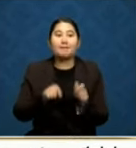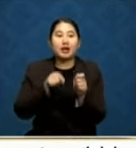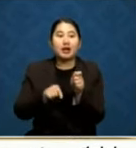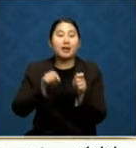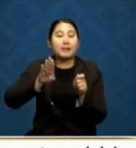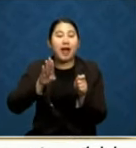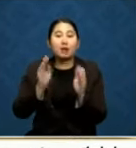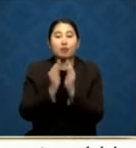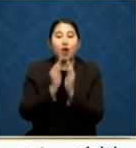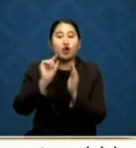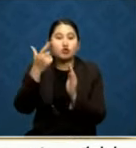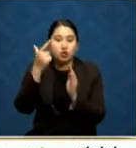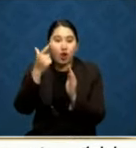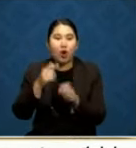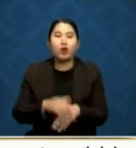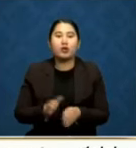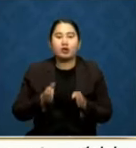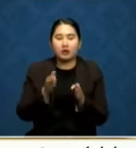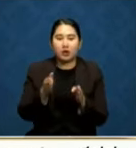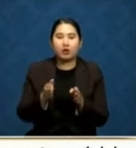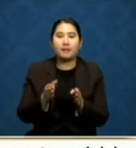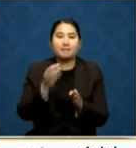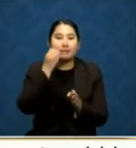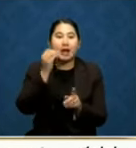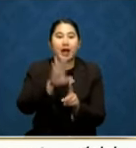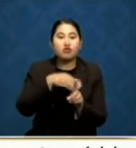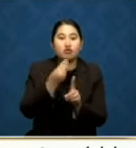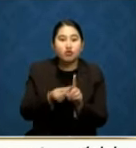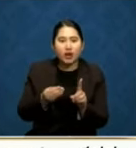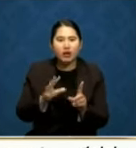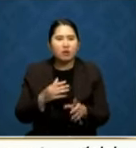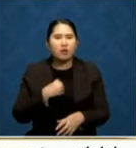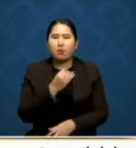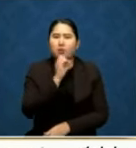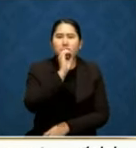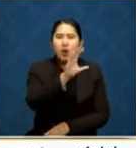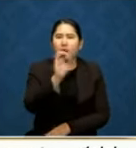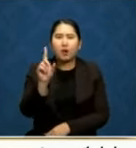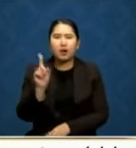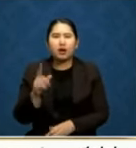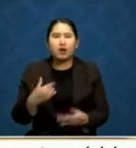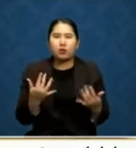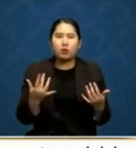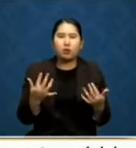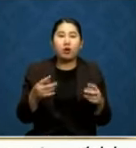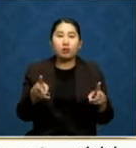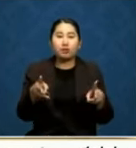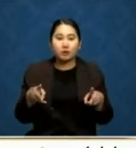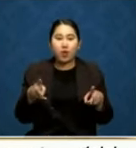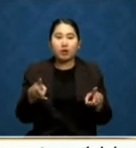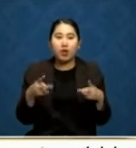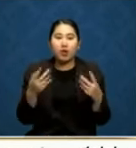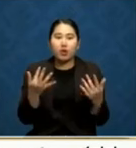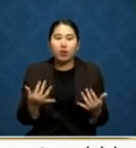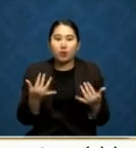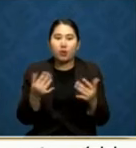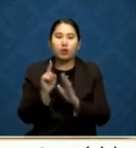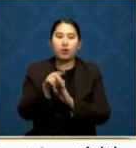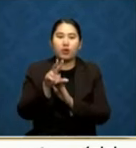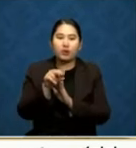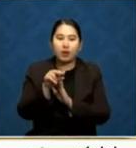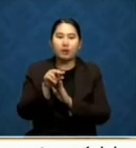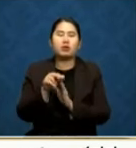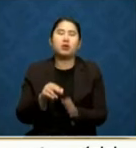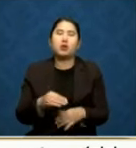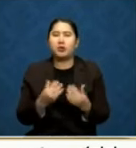องถนนบานกลวยใส่น้อยกวาจะออกประหาที่รองเรีนได้รอรสสองแ doğruครึ่งชั่วโมงก็ยไม่เจ